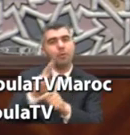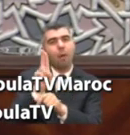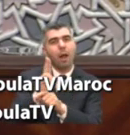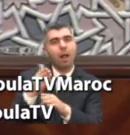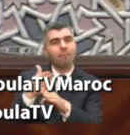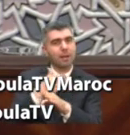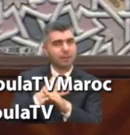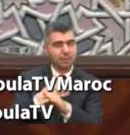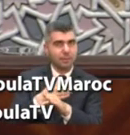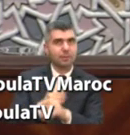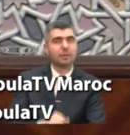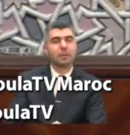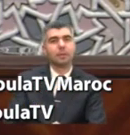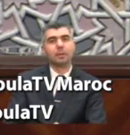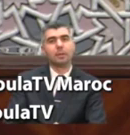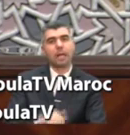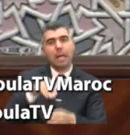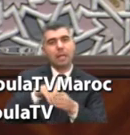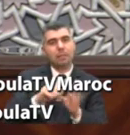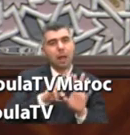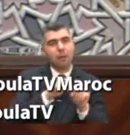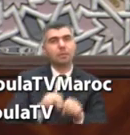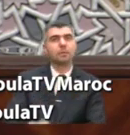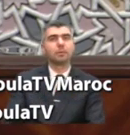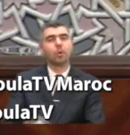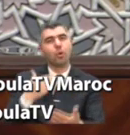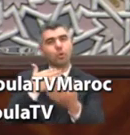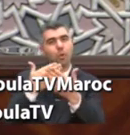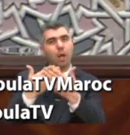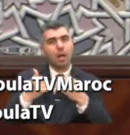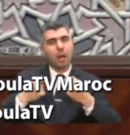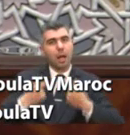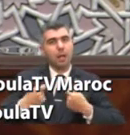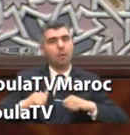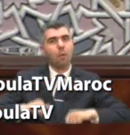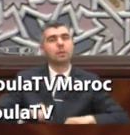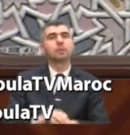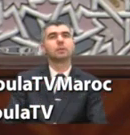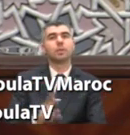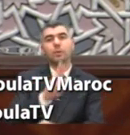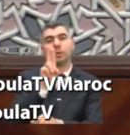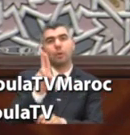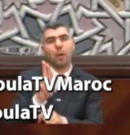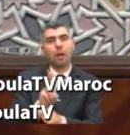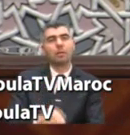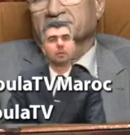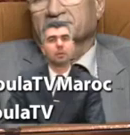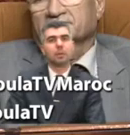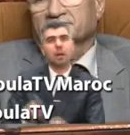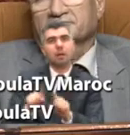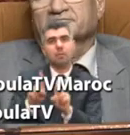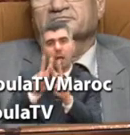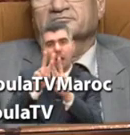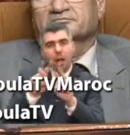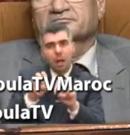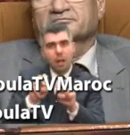التجمع الدستوري. تفضلوا سيد نائب محترم. شكرا سيد رئيس. سيد الوزير، نسائلكم عن مراقبة